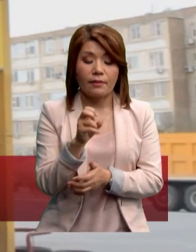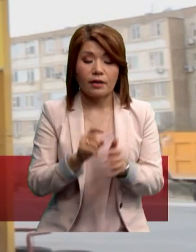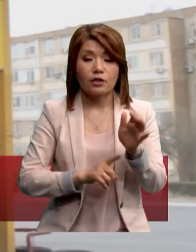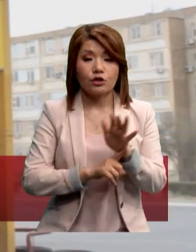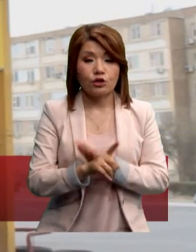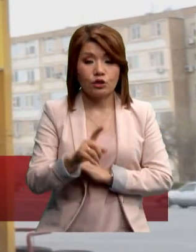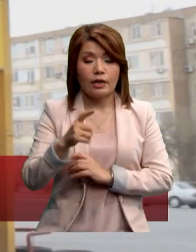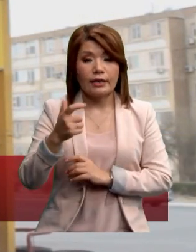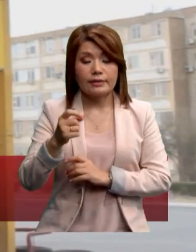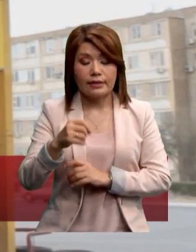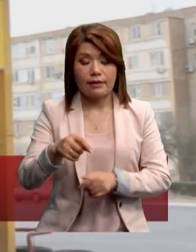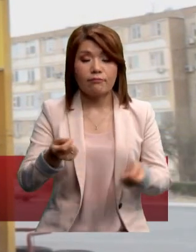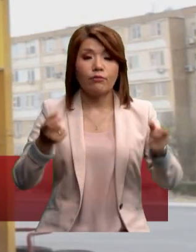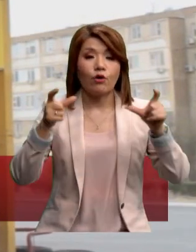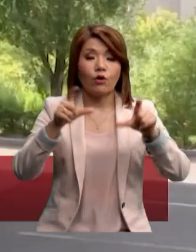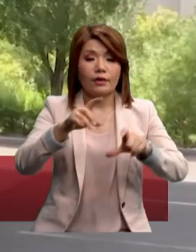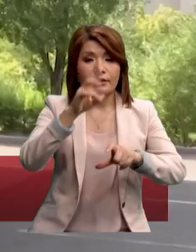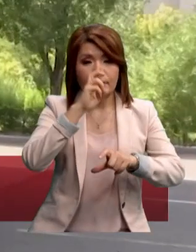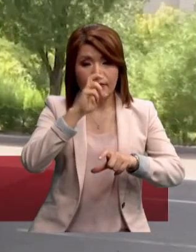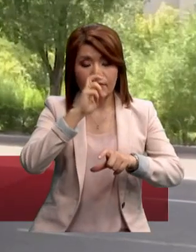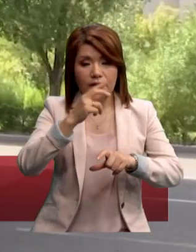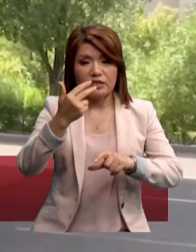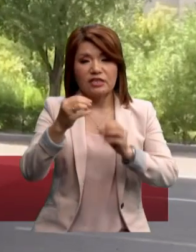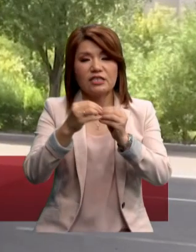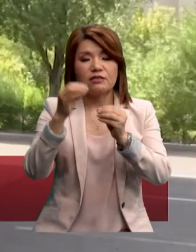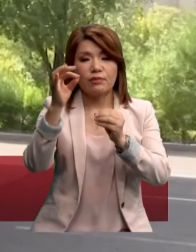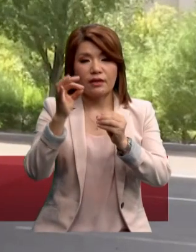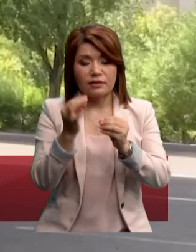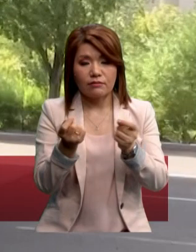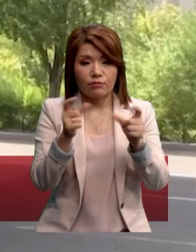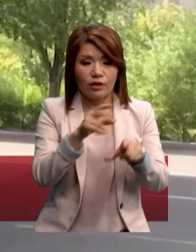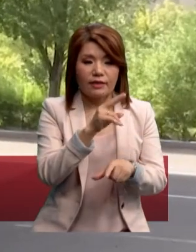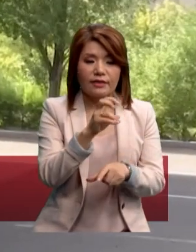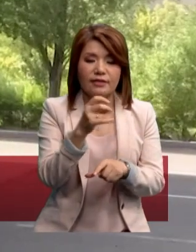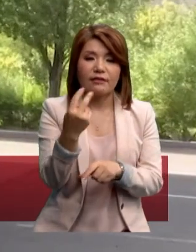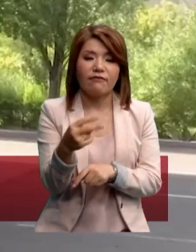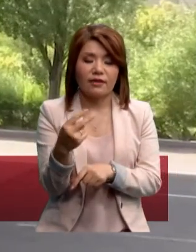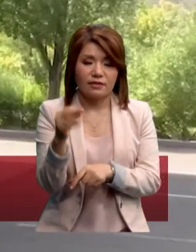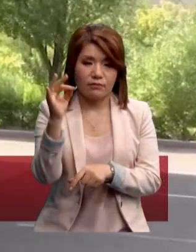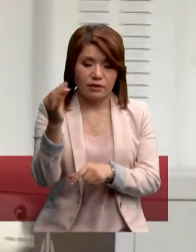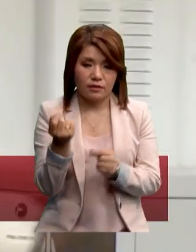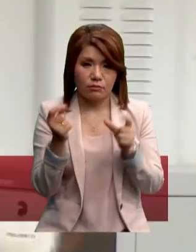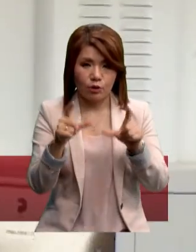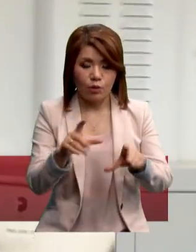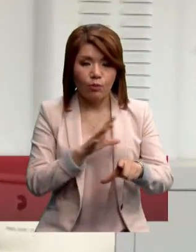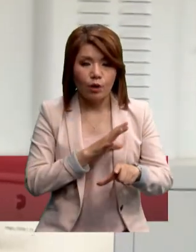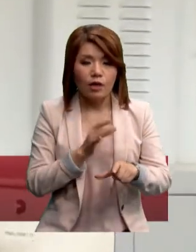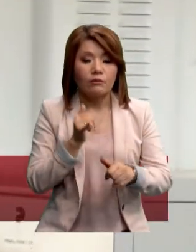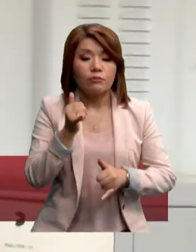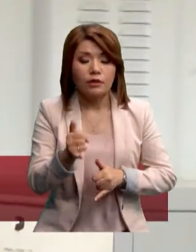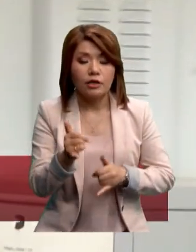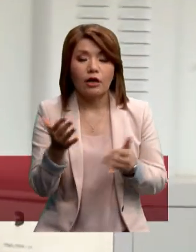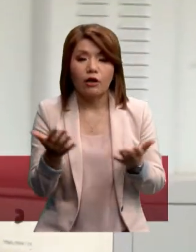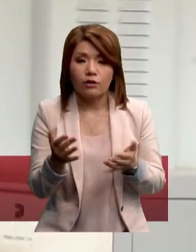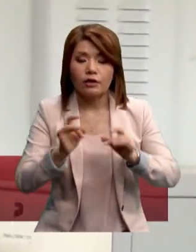выросли цены на ГСМ бензин подорожал на 10 с лишним процентов а дизель на 20 правительстве посчитали Что такое шаг необходим для